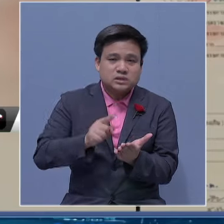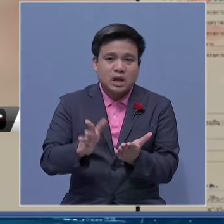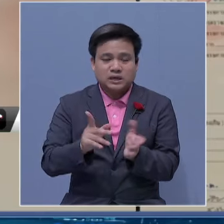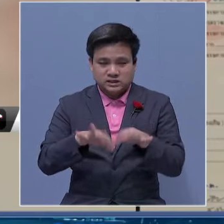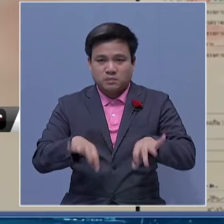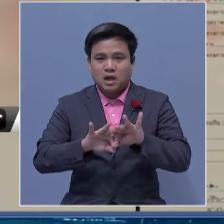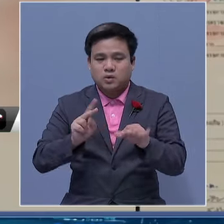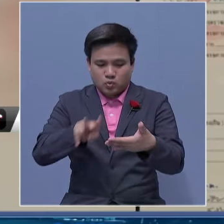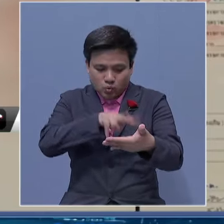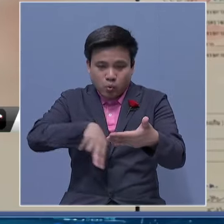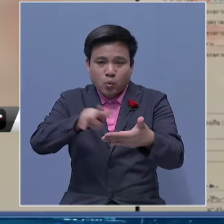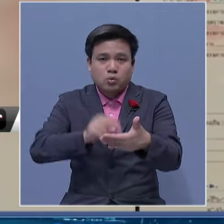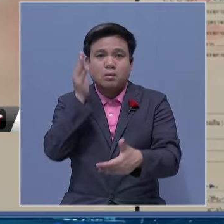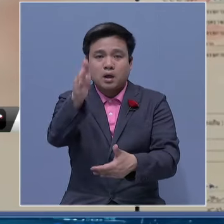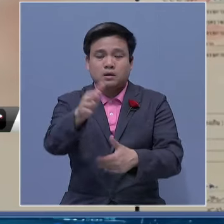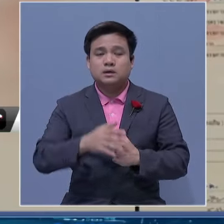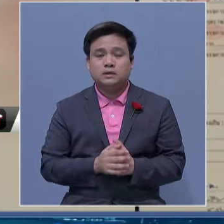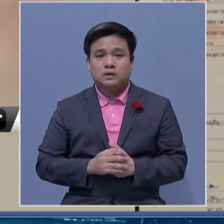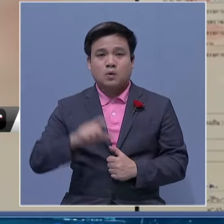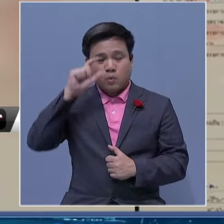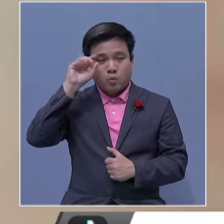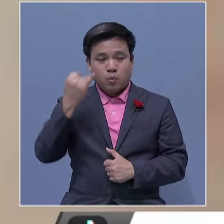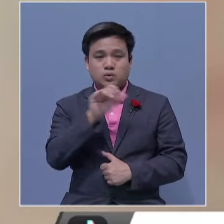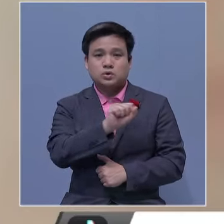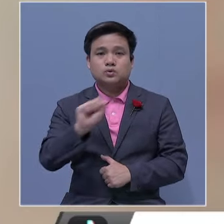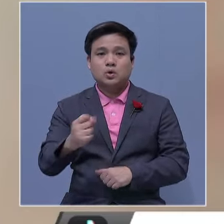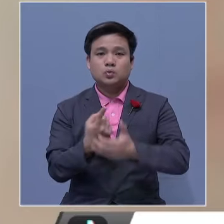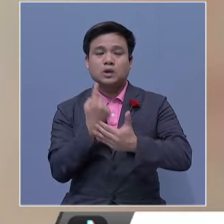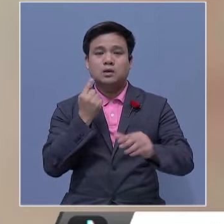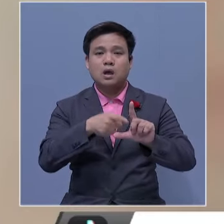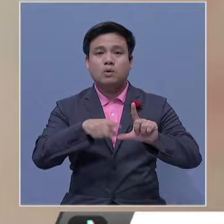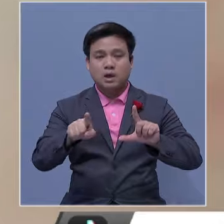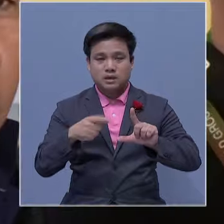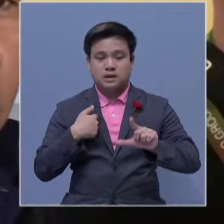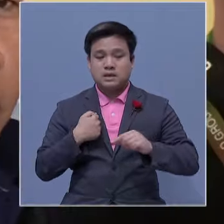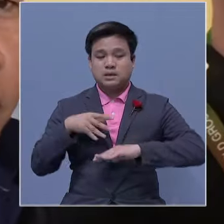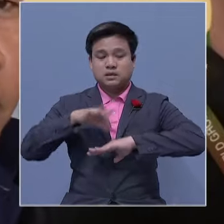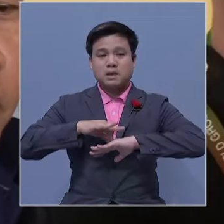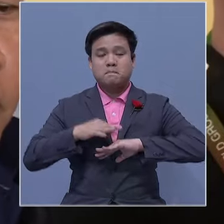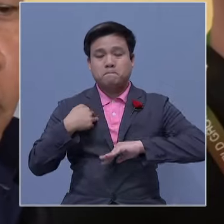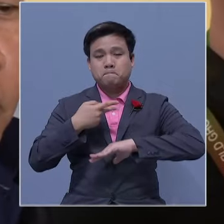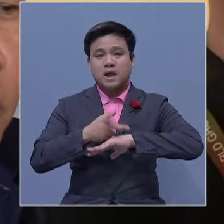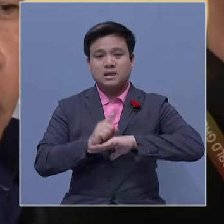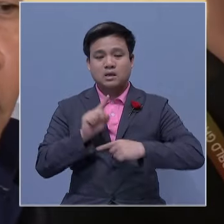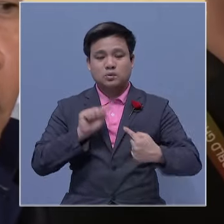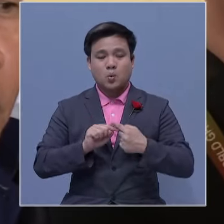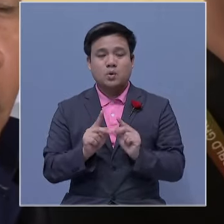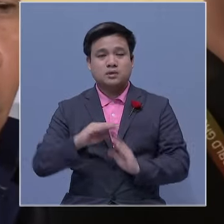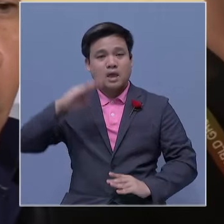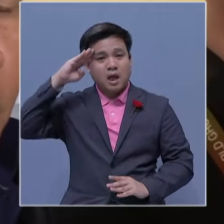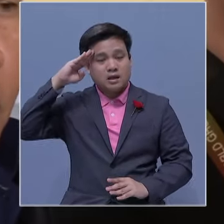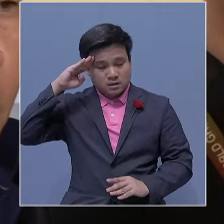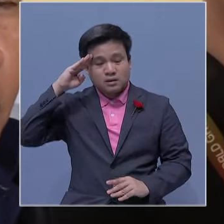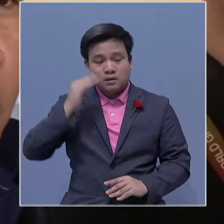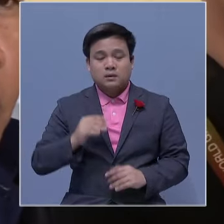ตรวจสอบนะครับโดยคุณวิโรจลักคณาอดีสนะครับสสบัญชีรายชื่อพรรคก้าวไกลในฐานะประธานกมทการทหารสภาผู้แทนราษฎรนะครับก็